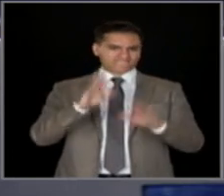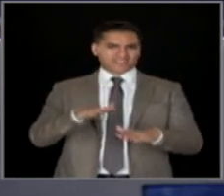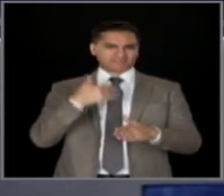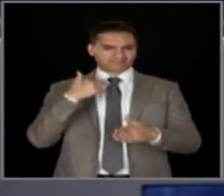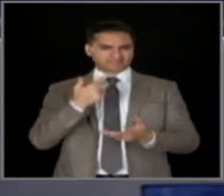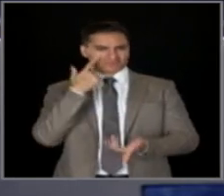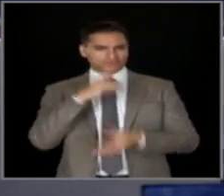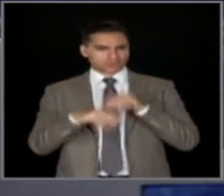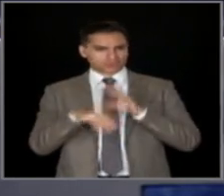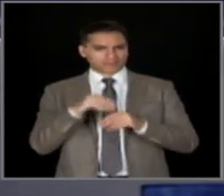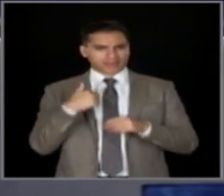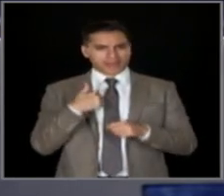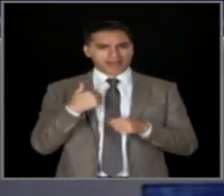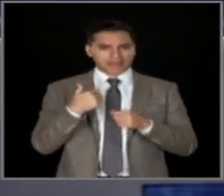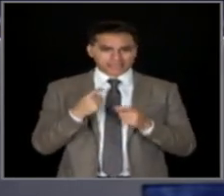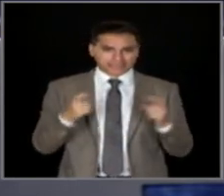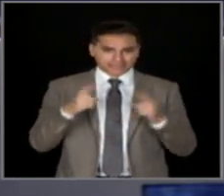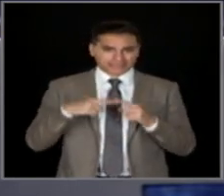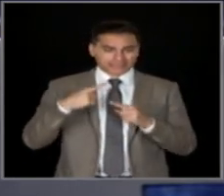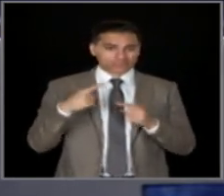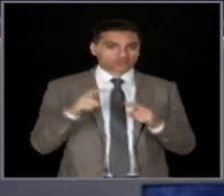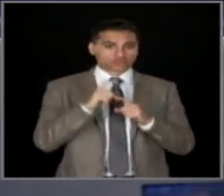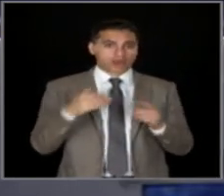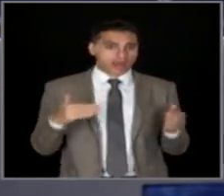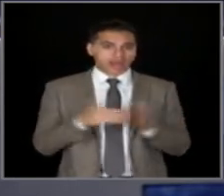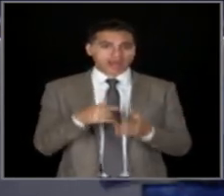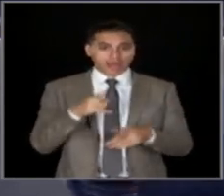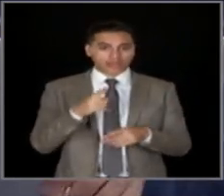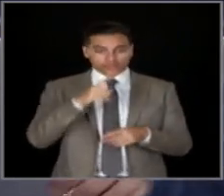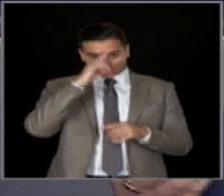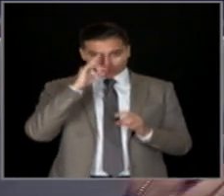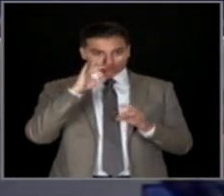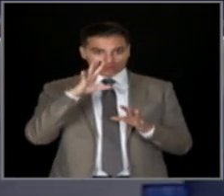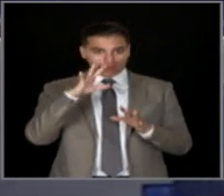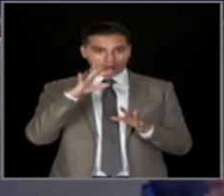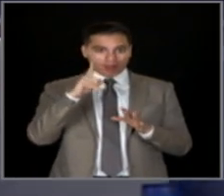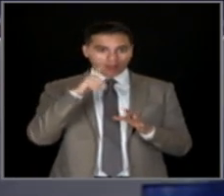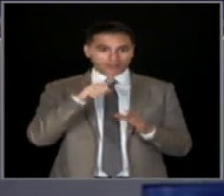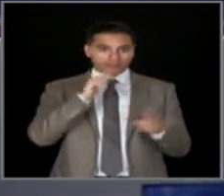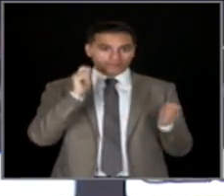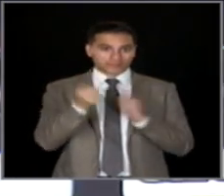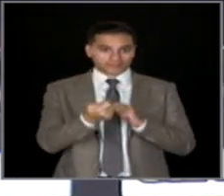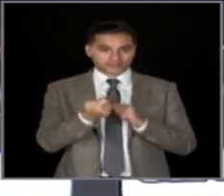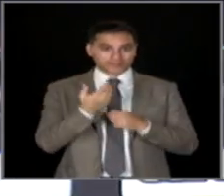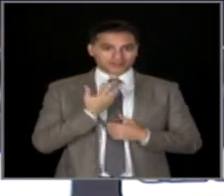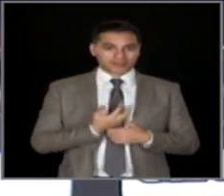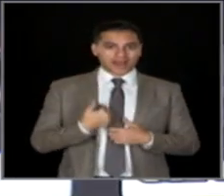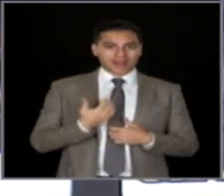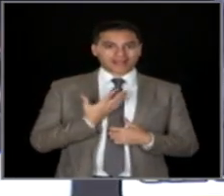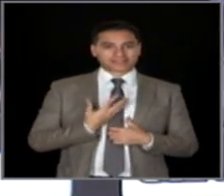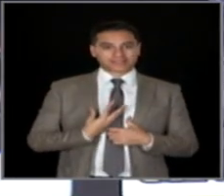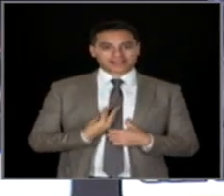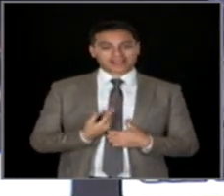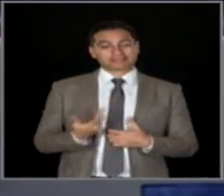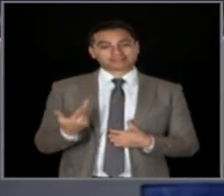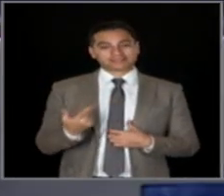يعني. احنا عادي بنلعب لحد اخر سؤال، لما حضرتك تنهي الحلقه ان شاء الله انا بنستريح. لحد دلوقتي انت جايبه